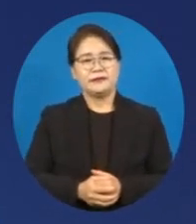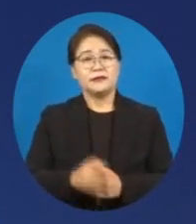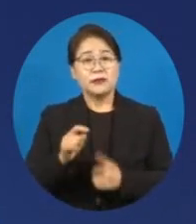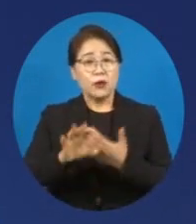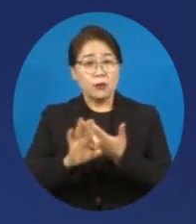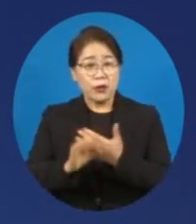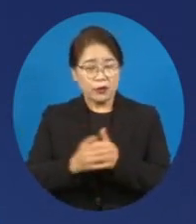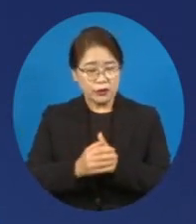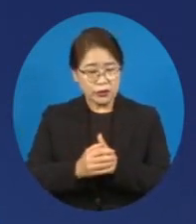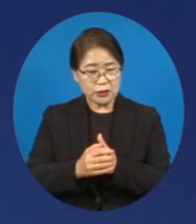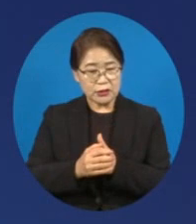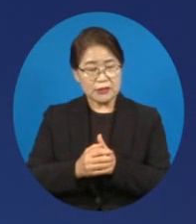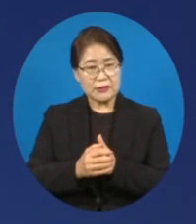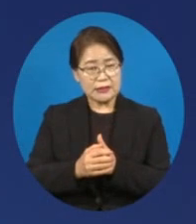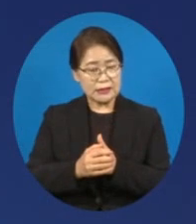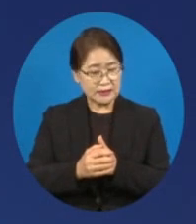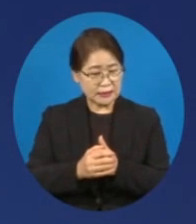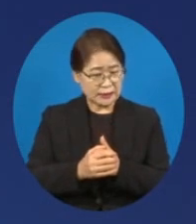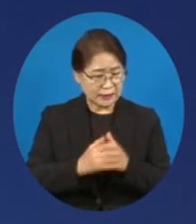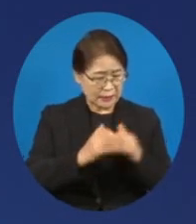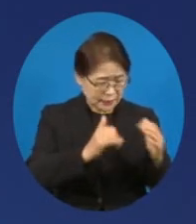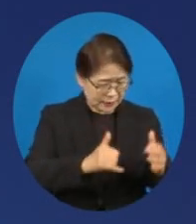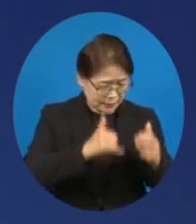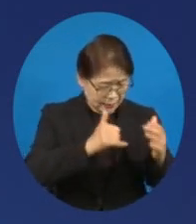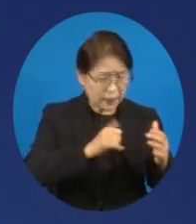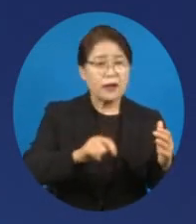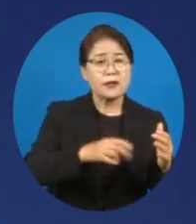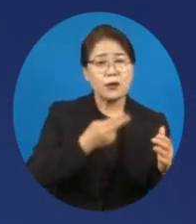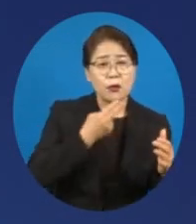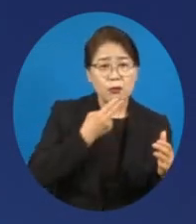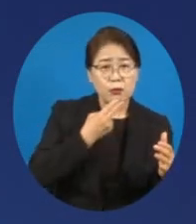그러면 왜이 평안은 세상이 줄 수 없고 보혜사